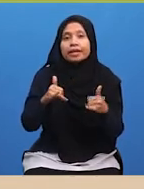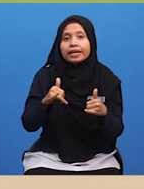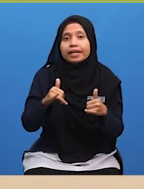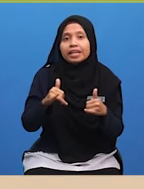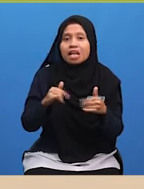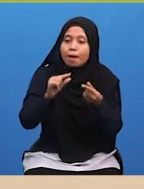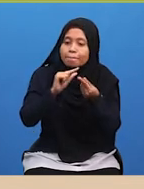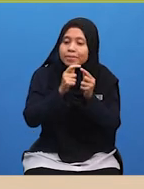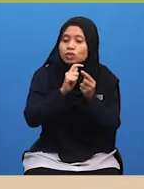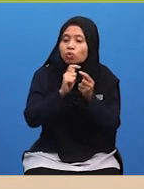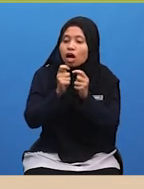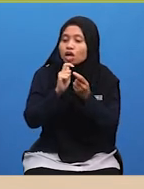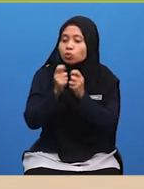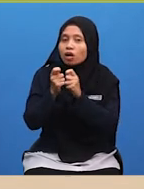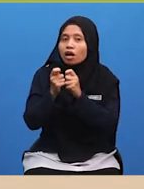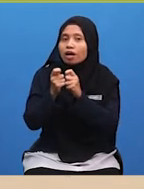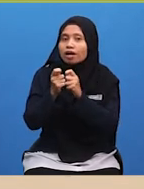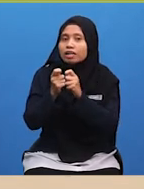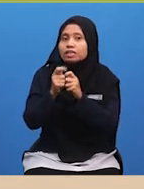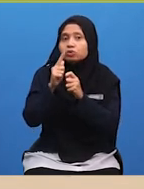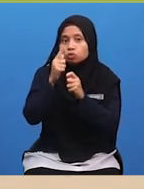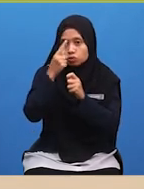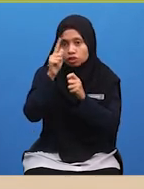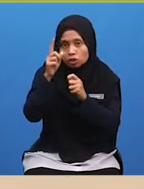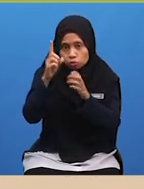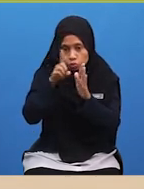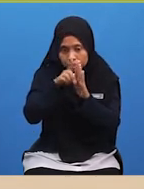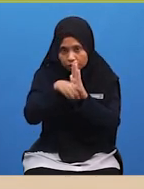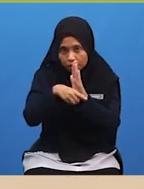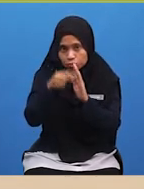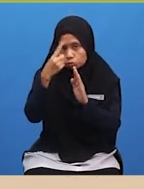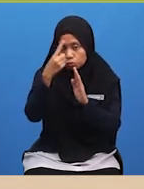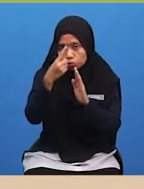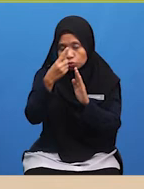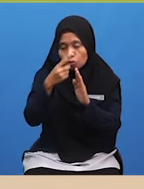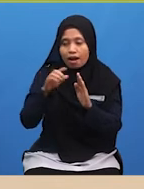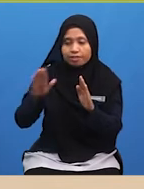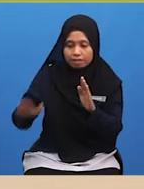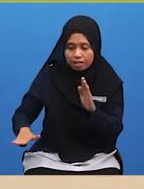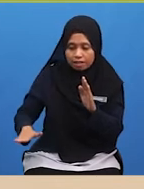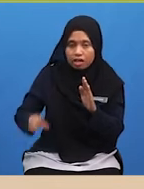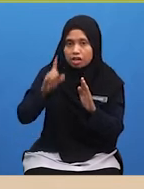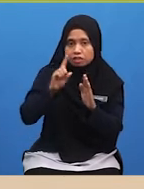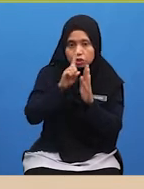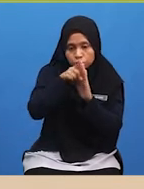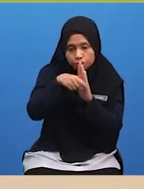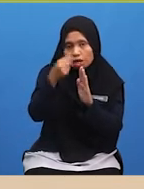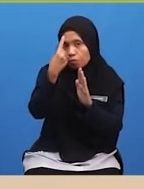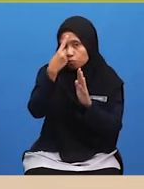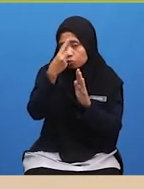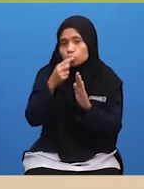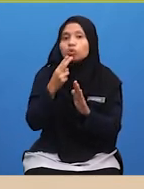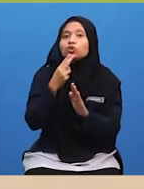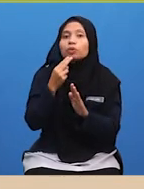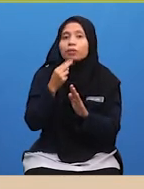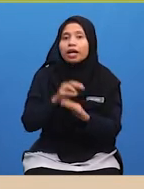secara bergilir-gilir selama 1 jam bagi setiap giliran. Betul tak,